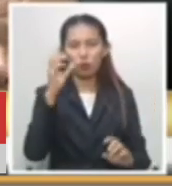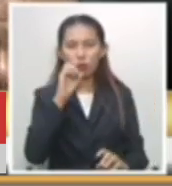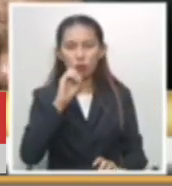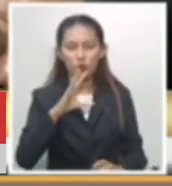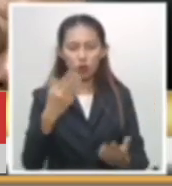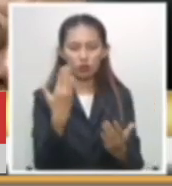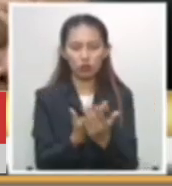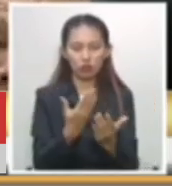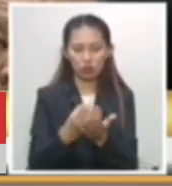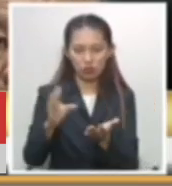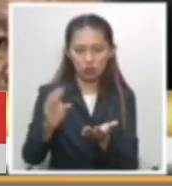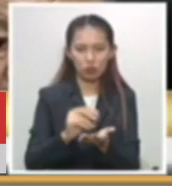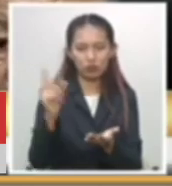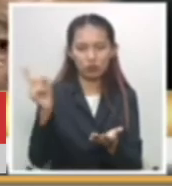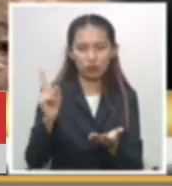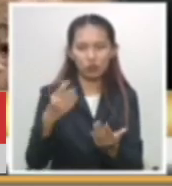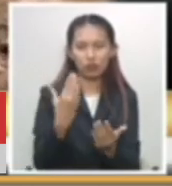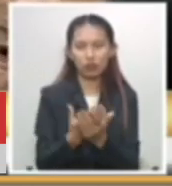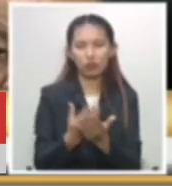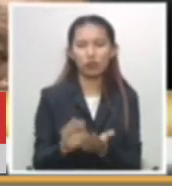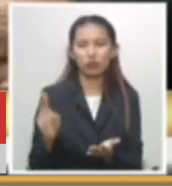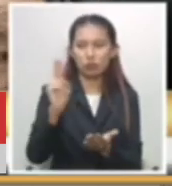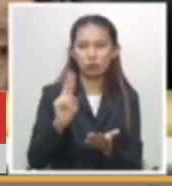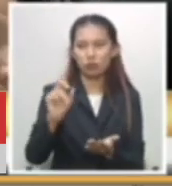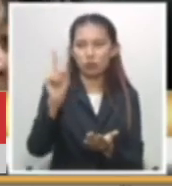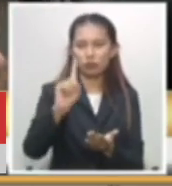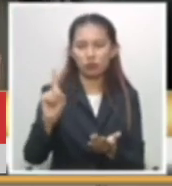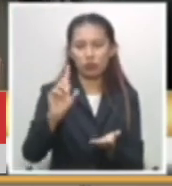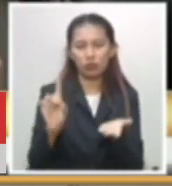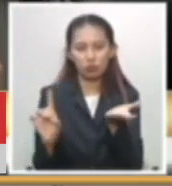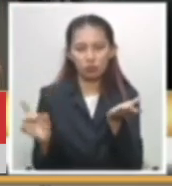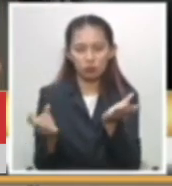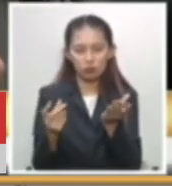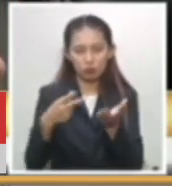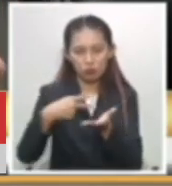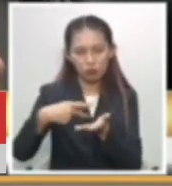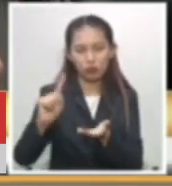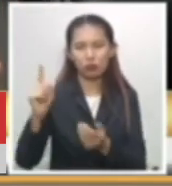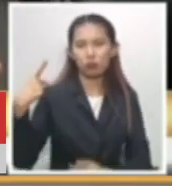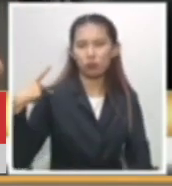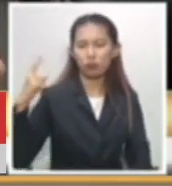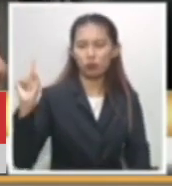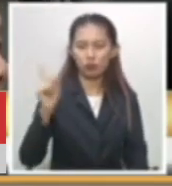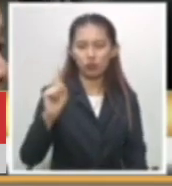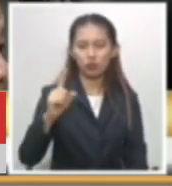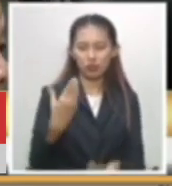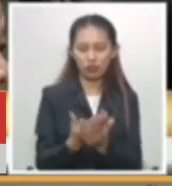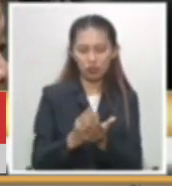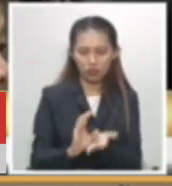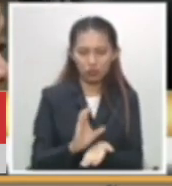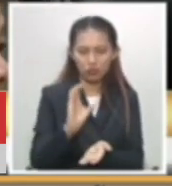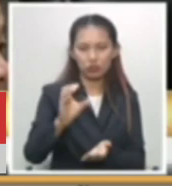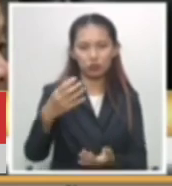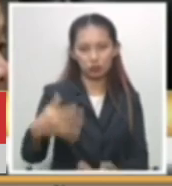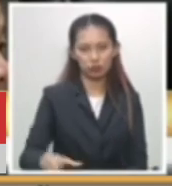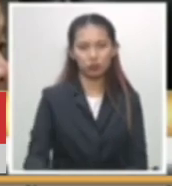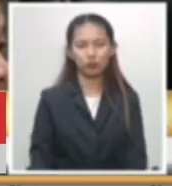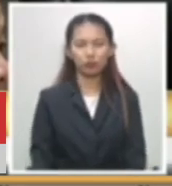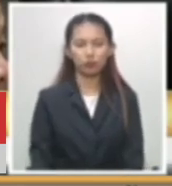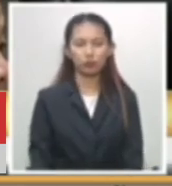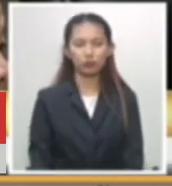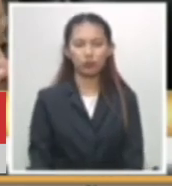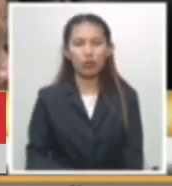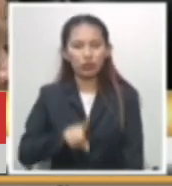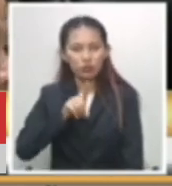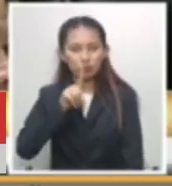ผลสัมฤทธิ์และประโยชน์ที่อาจจะเกิดขึ้นจากการใช้เงินงบประมาณคำถ